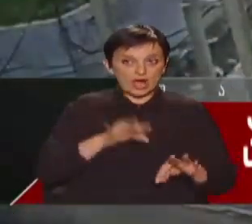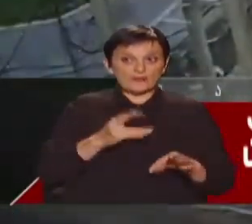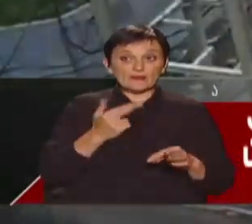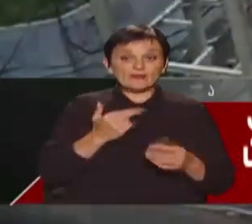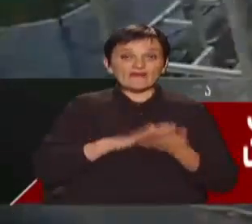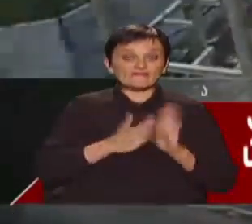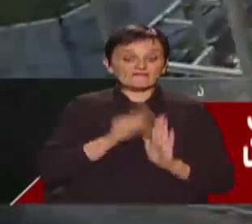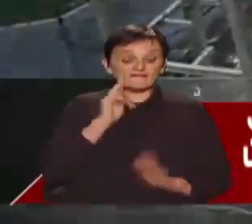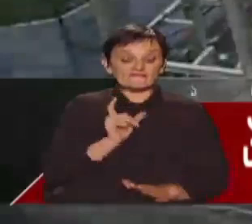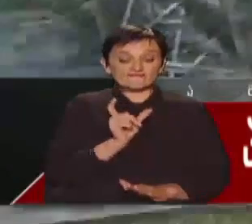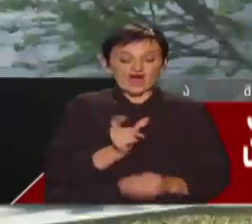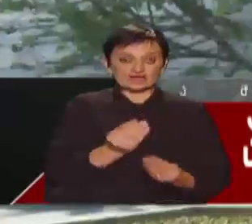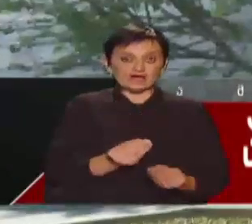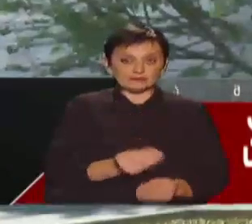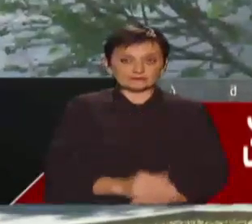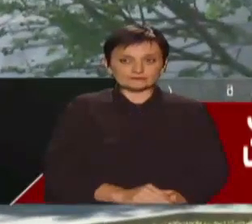მიწოდების ვადა.